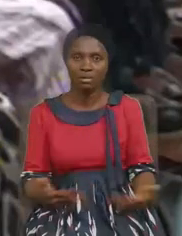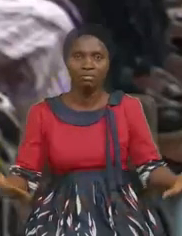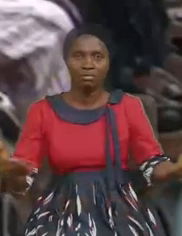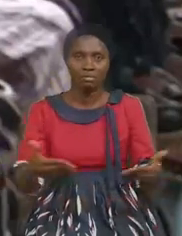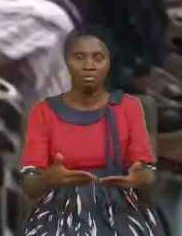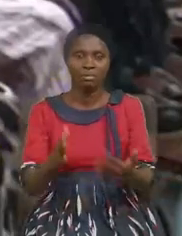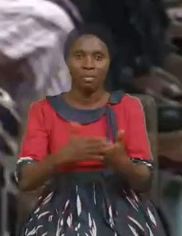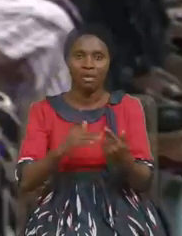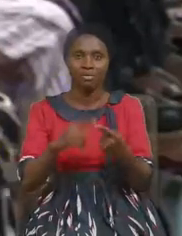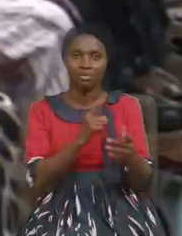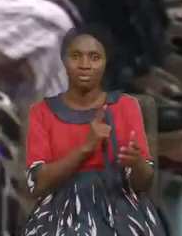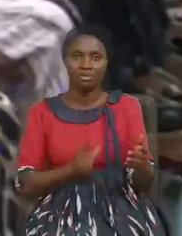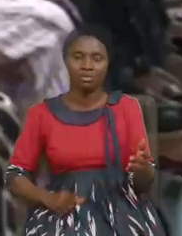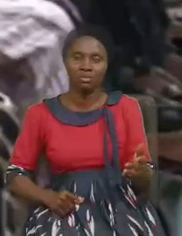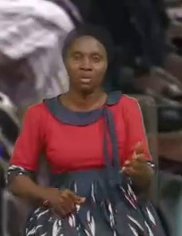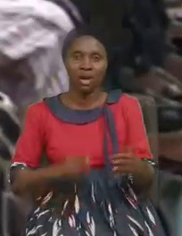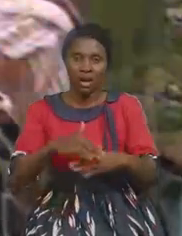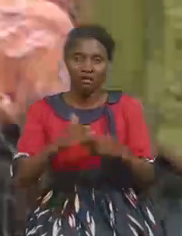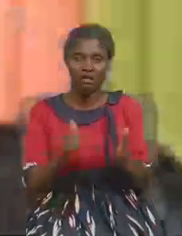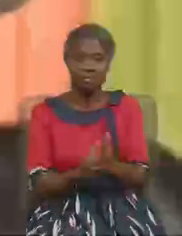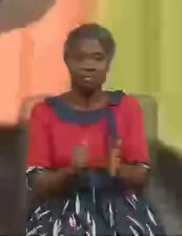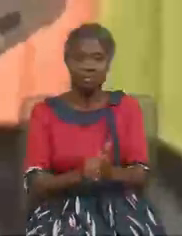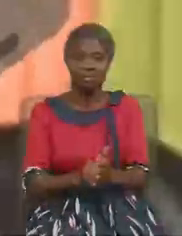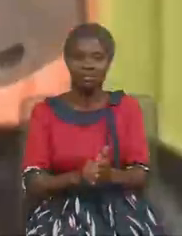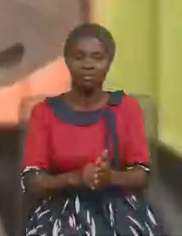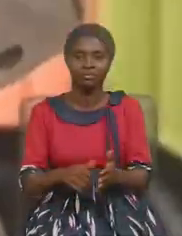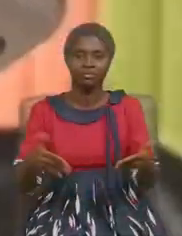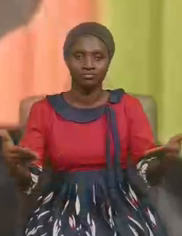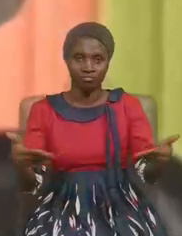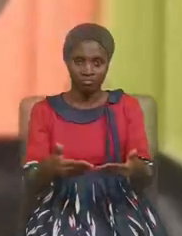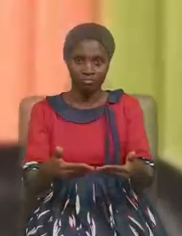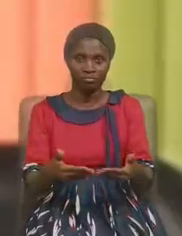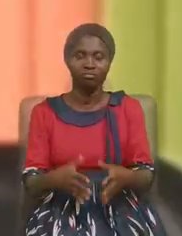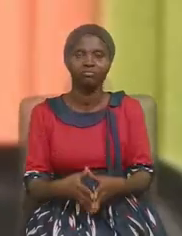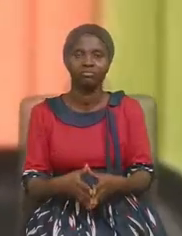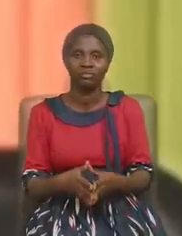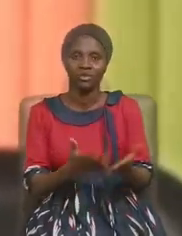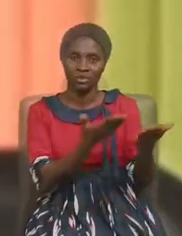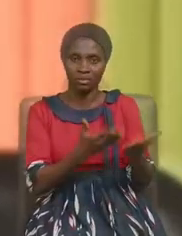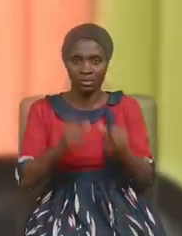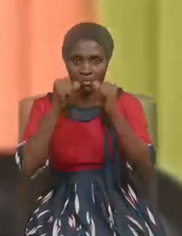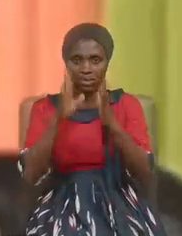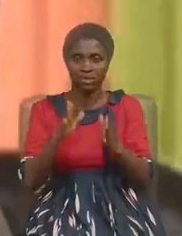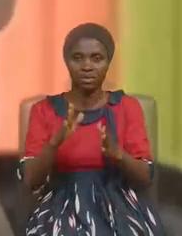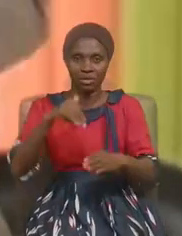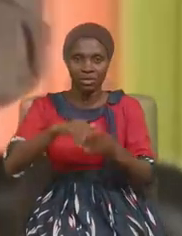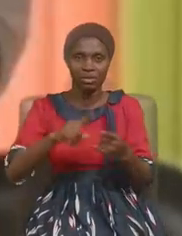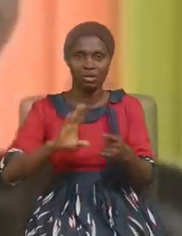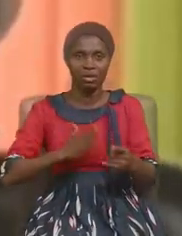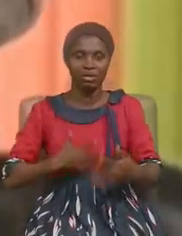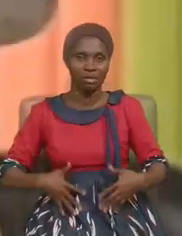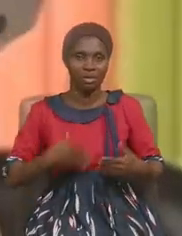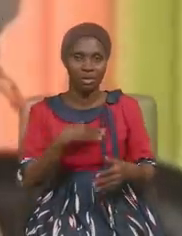après cette réconciliation, alors il commence à déverser des bénédictions dans nos vies. Et vous allez découvrir, comme